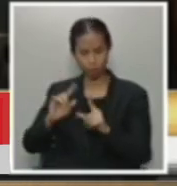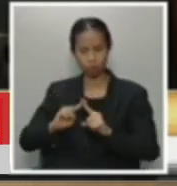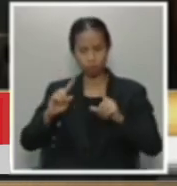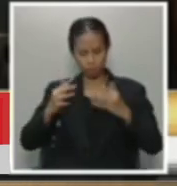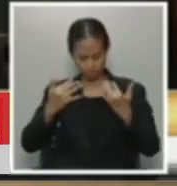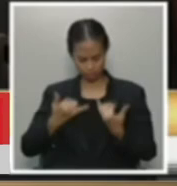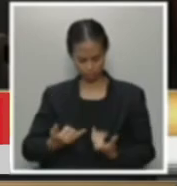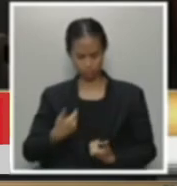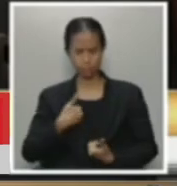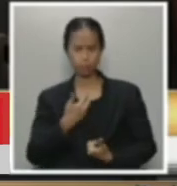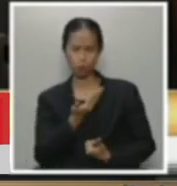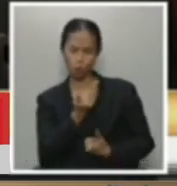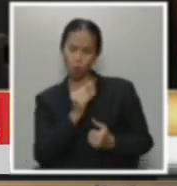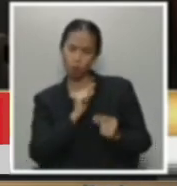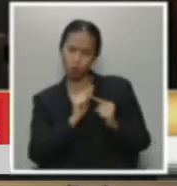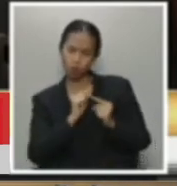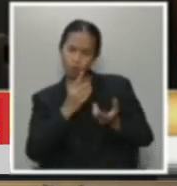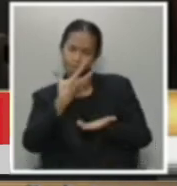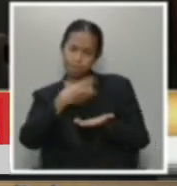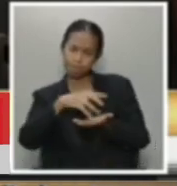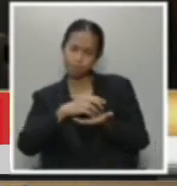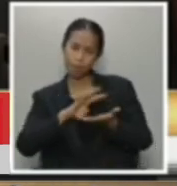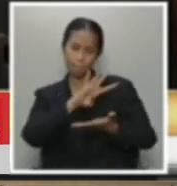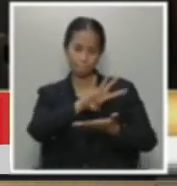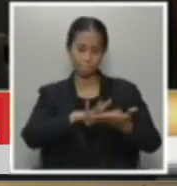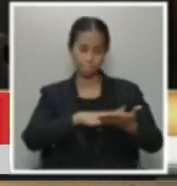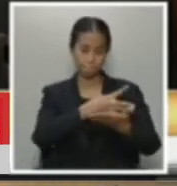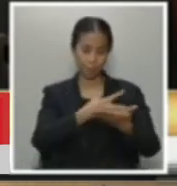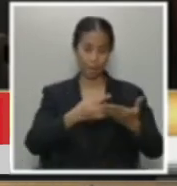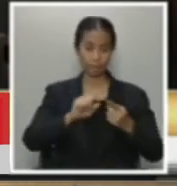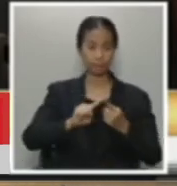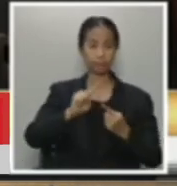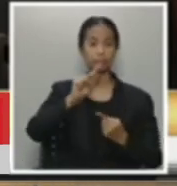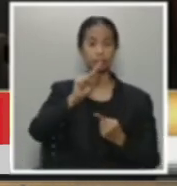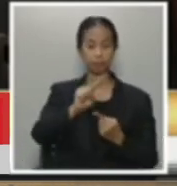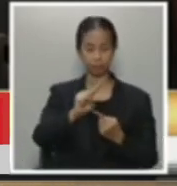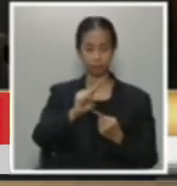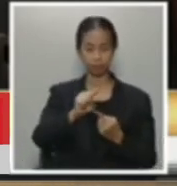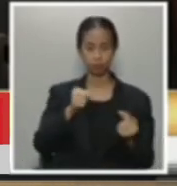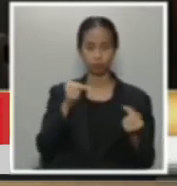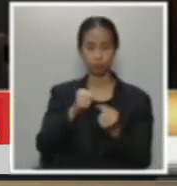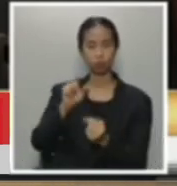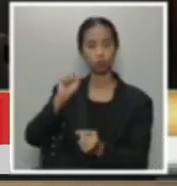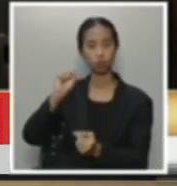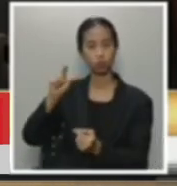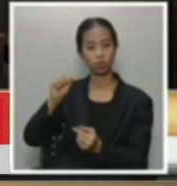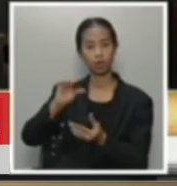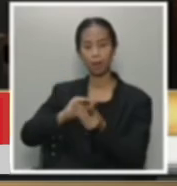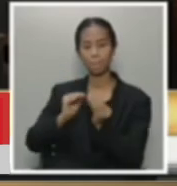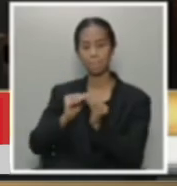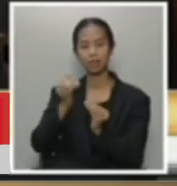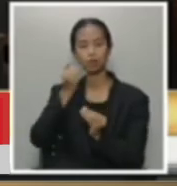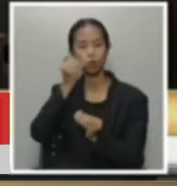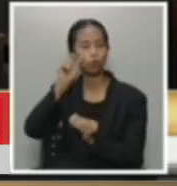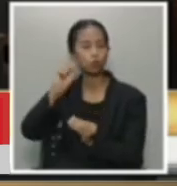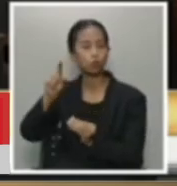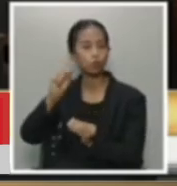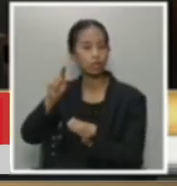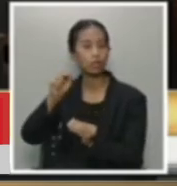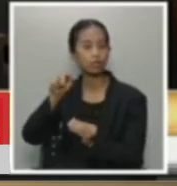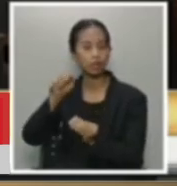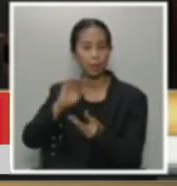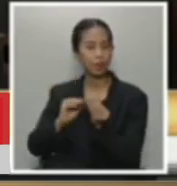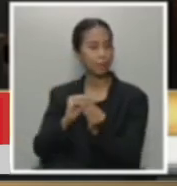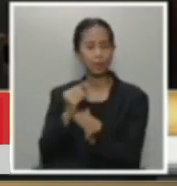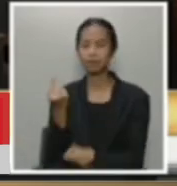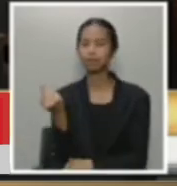ประเด็นของแผนงานที่1นะครับเรื่องของหมายเลขฉุกเฉินแห่งชาติเนี่ยนะครับที่เป็นหมายเลขเดียวนะ